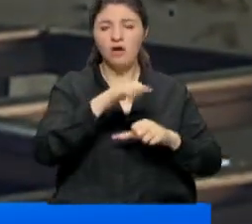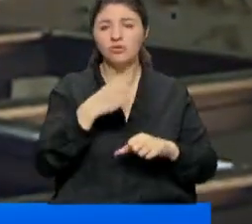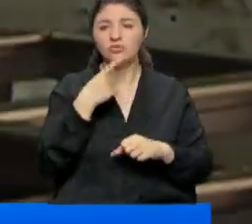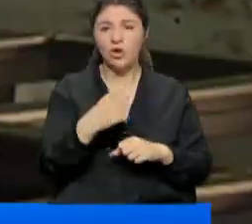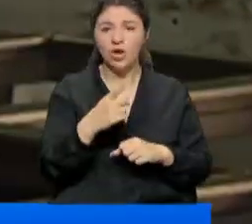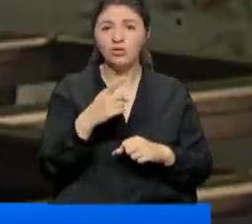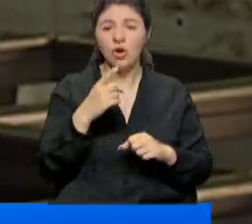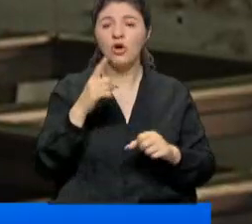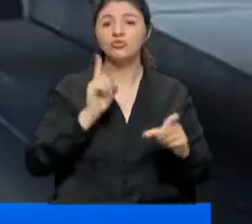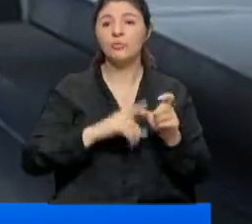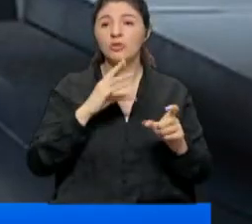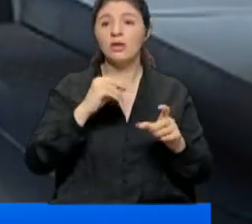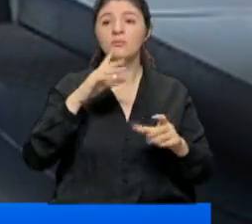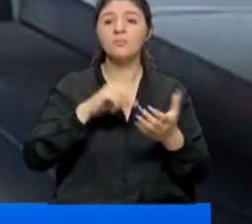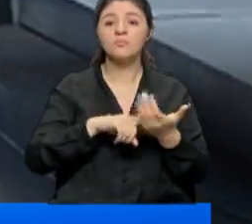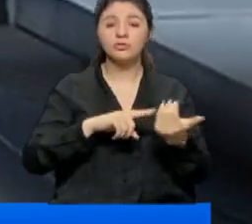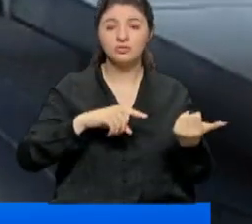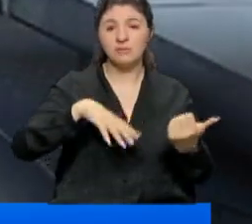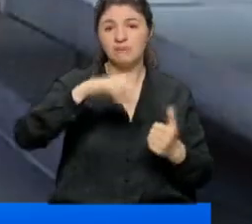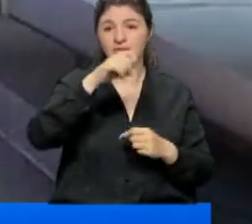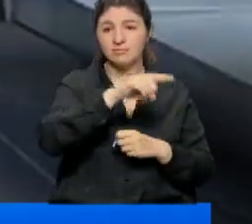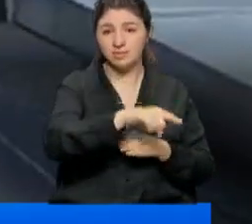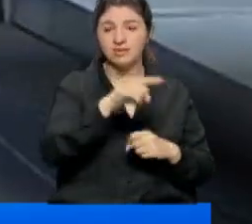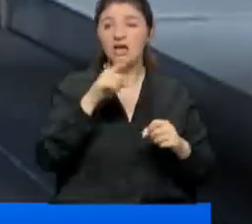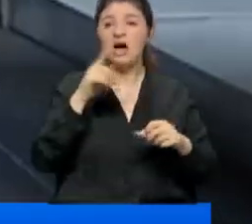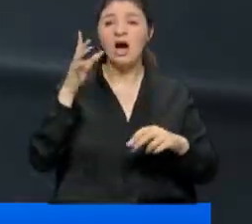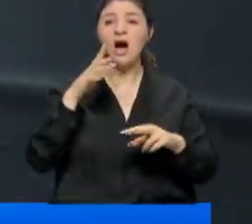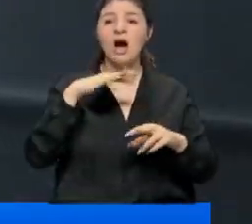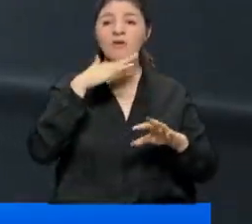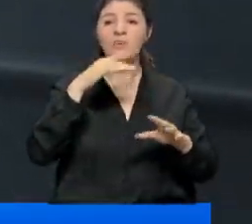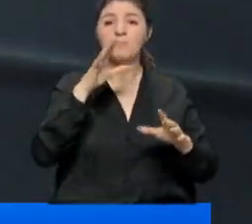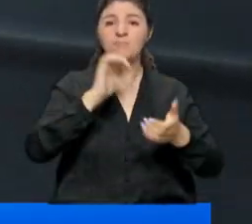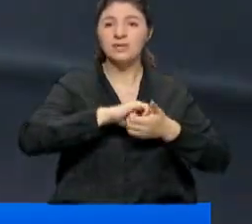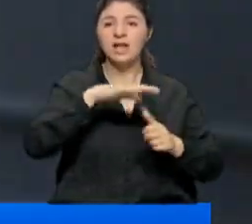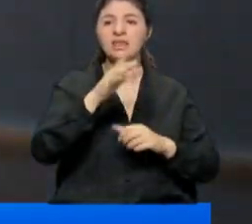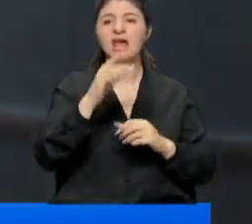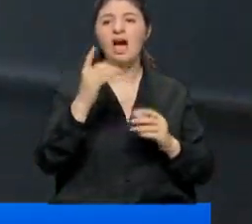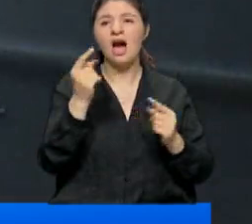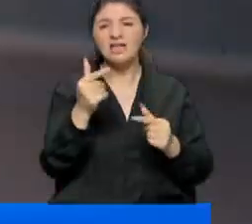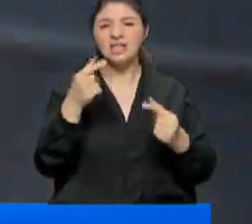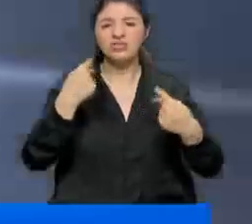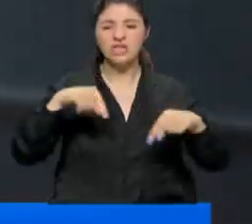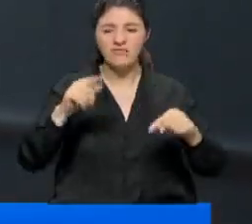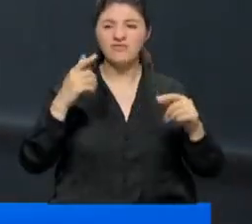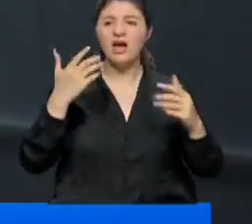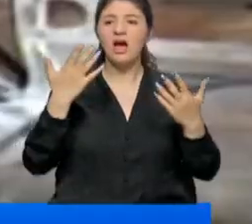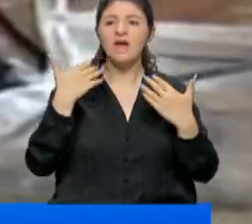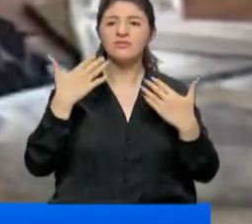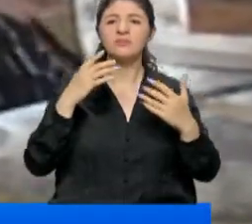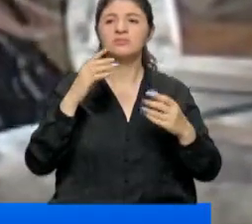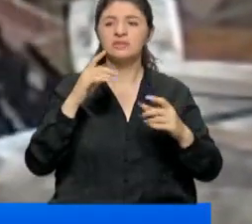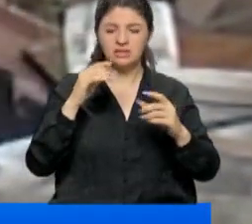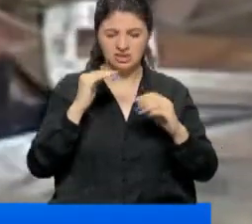belirtiliyor Brüksel merkezli Avrupa Çelik Derneği abinin hurda metalleri ne daha düşük çevre iklim ve sosyal